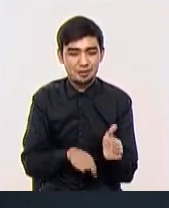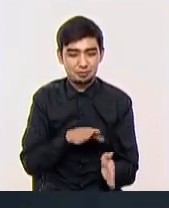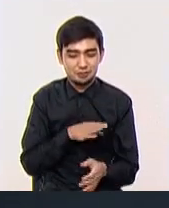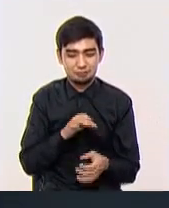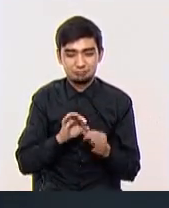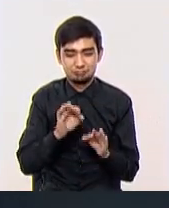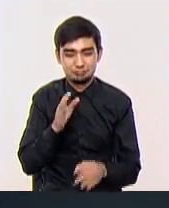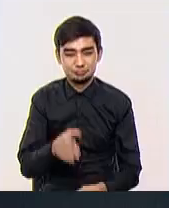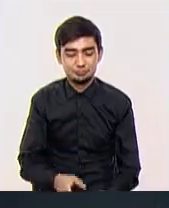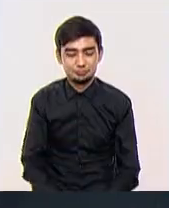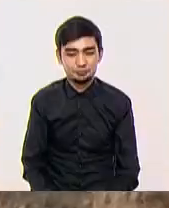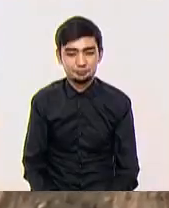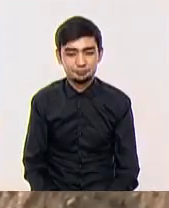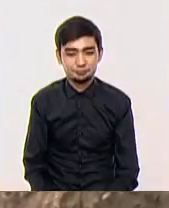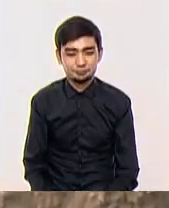Новикова с подробностями.